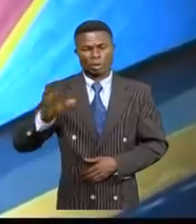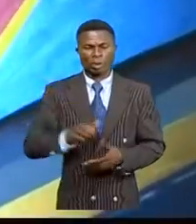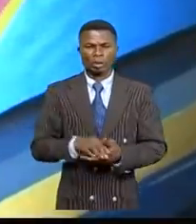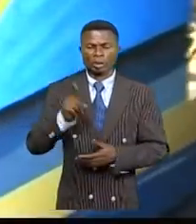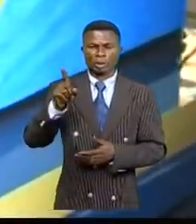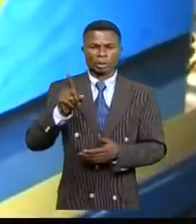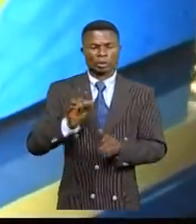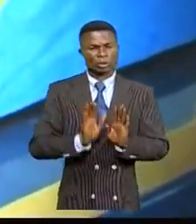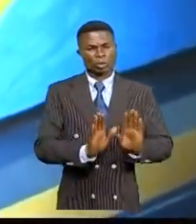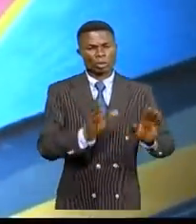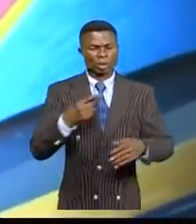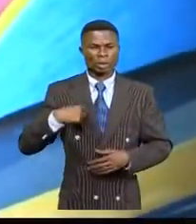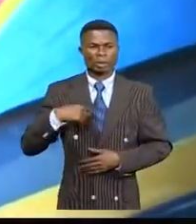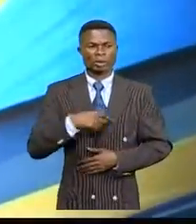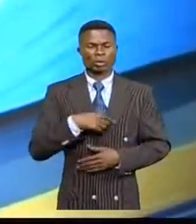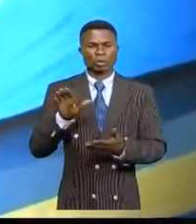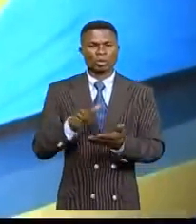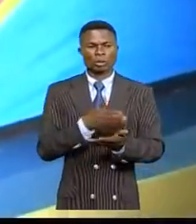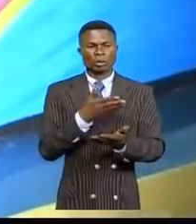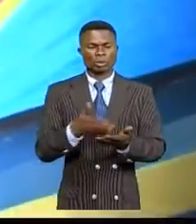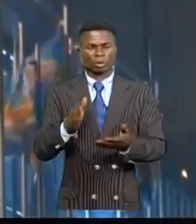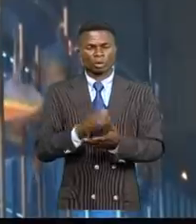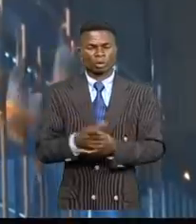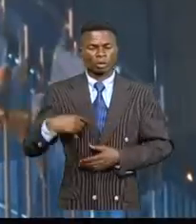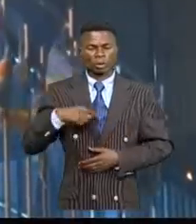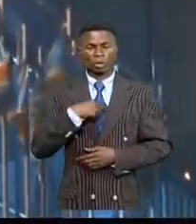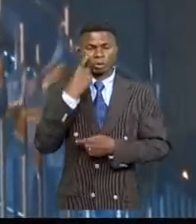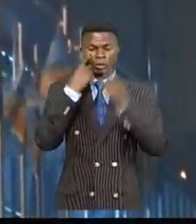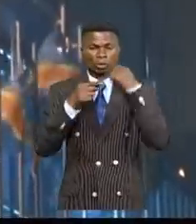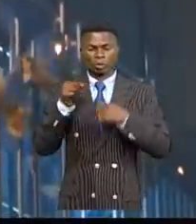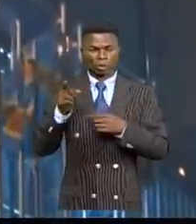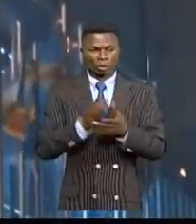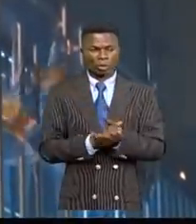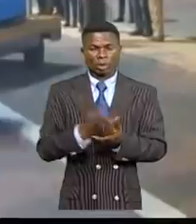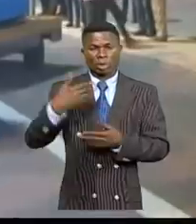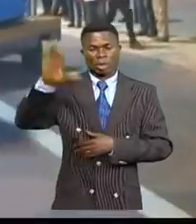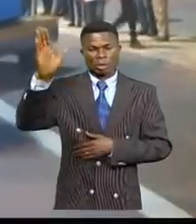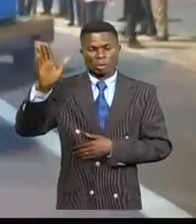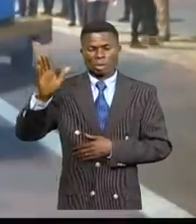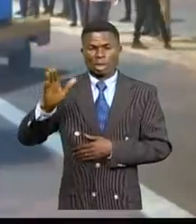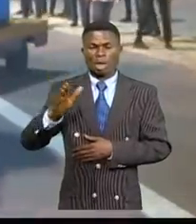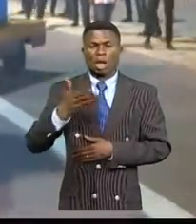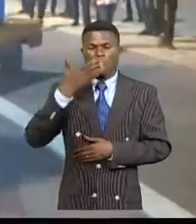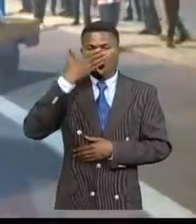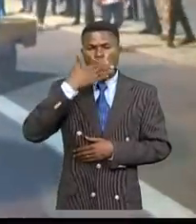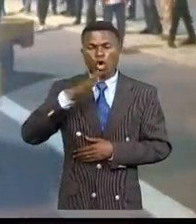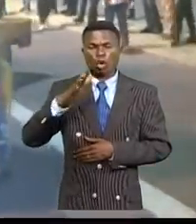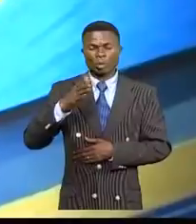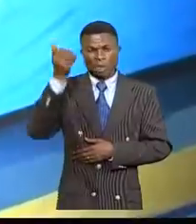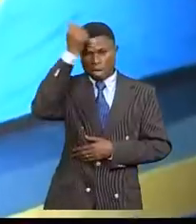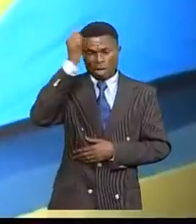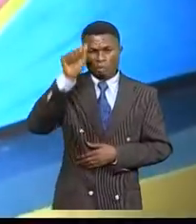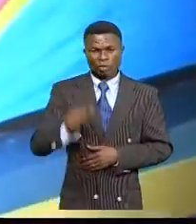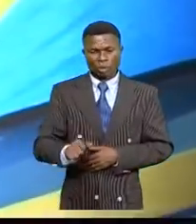as laissé, nous t'avons pleuré. Parti pour des soins appropriés en Afrique du Sud,